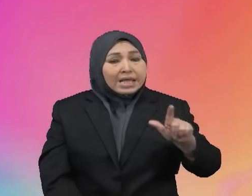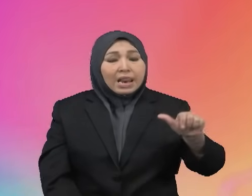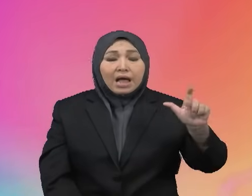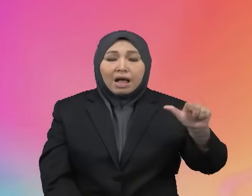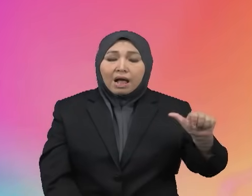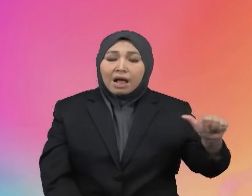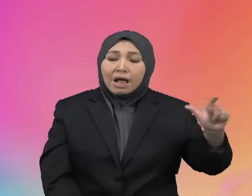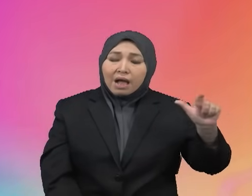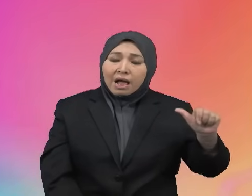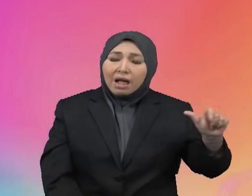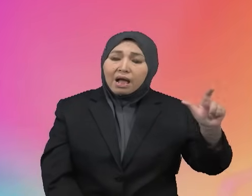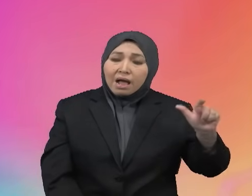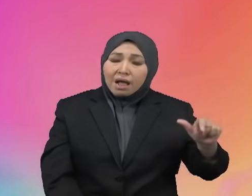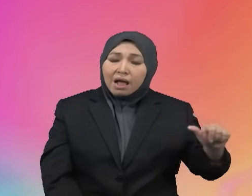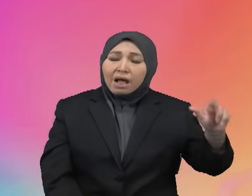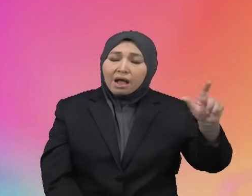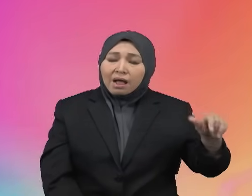فقاتلا